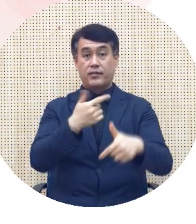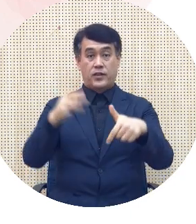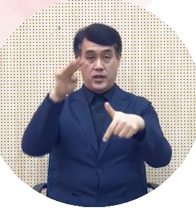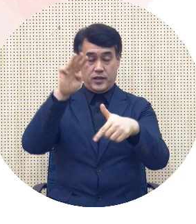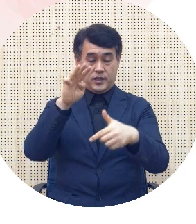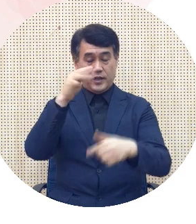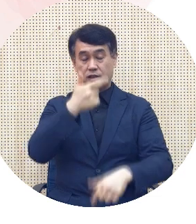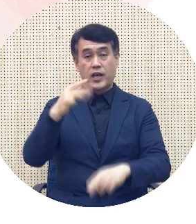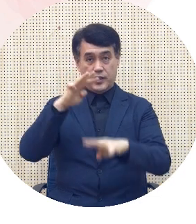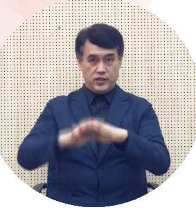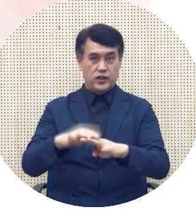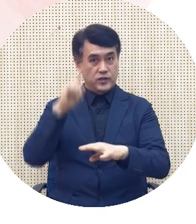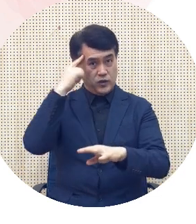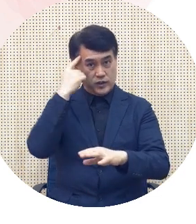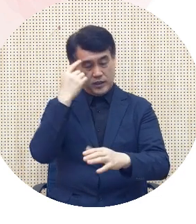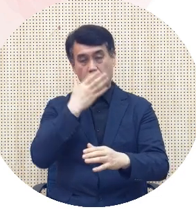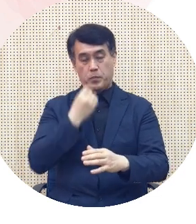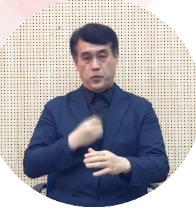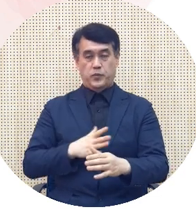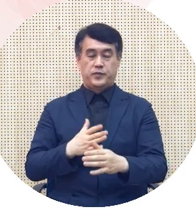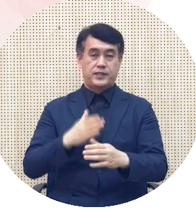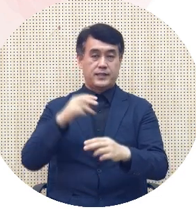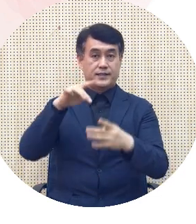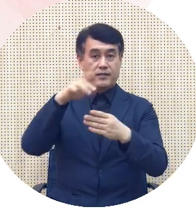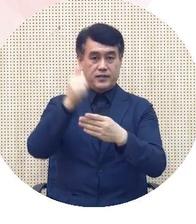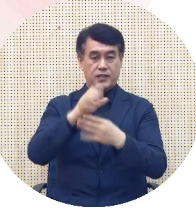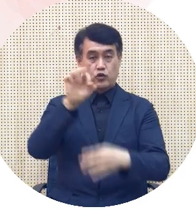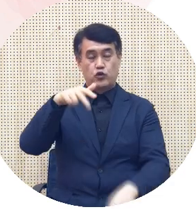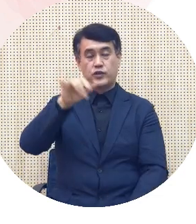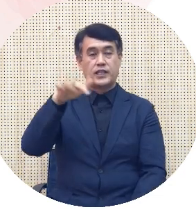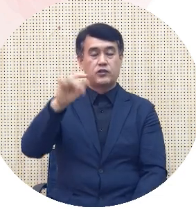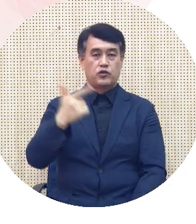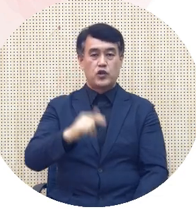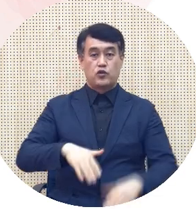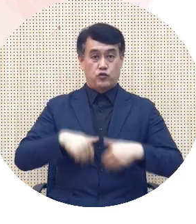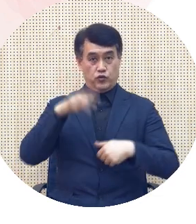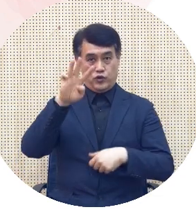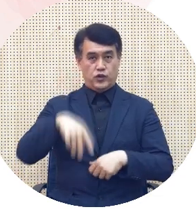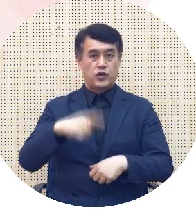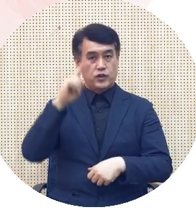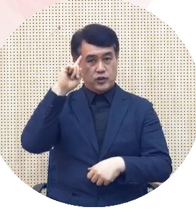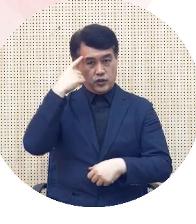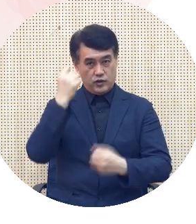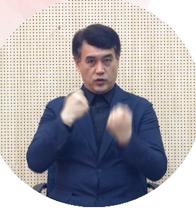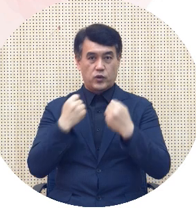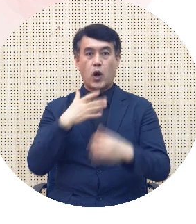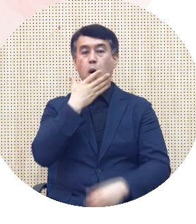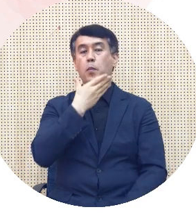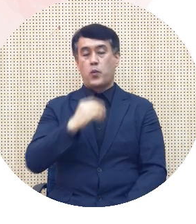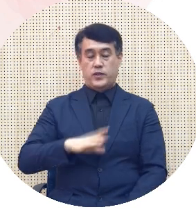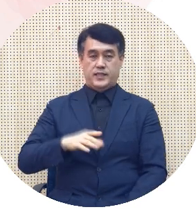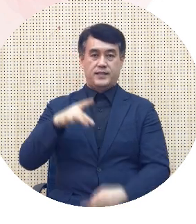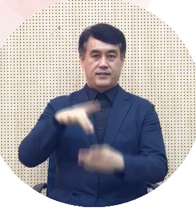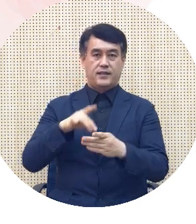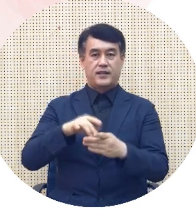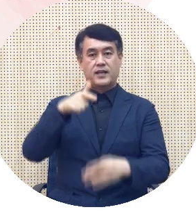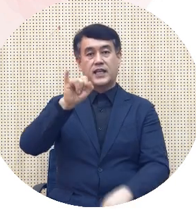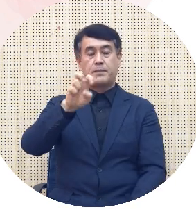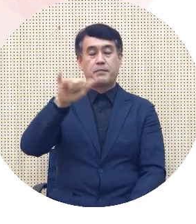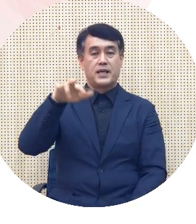대전광역 정신건강복지센터장 유재춘, 춘천시 정신건강복지센터 부센터장